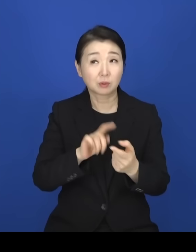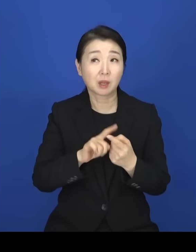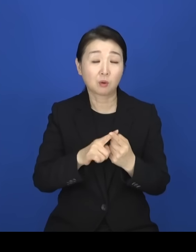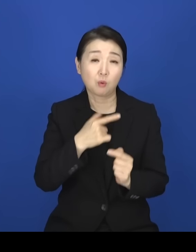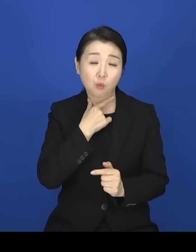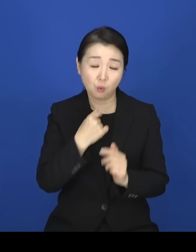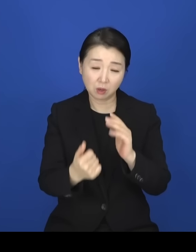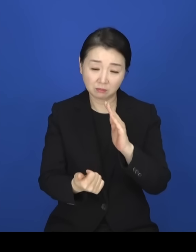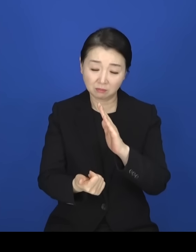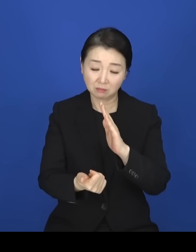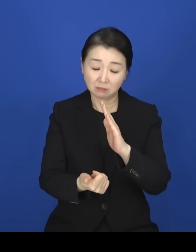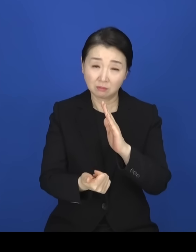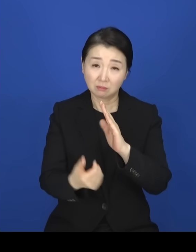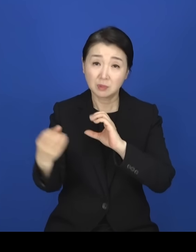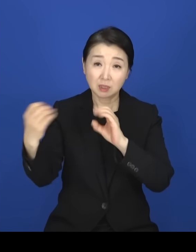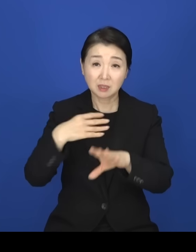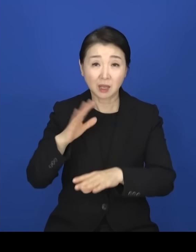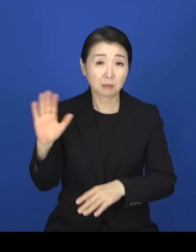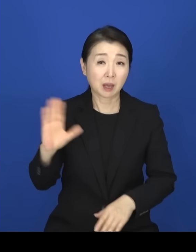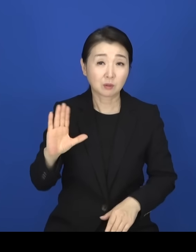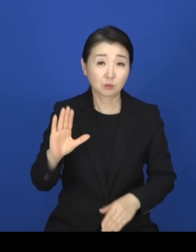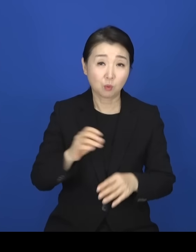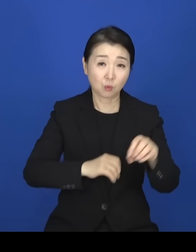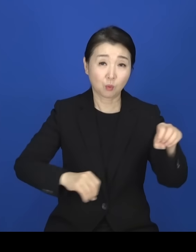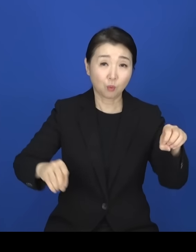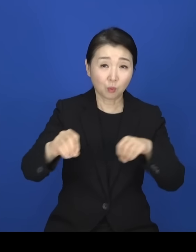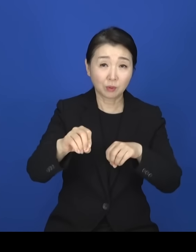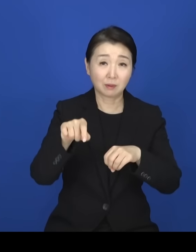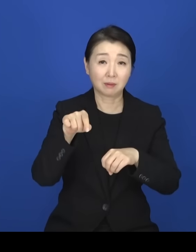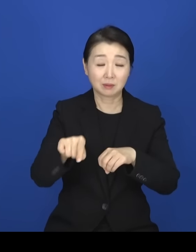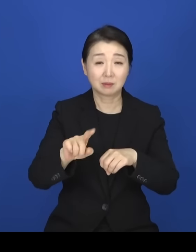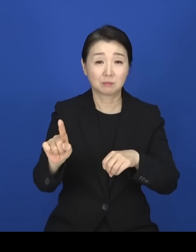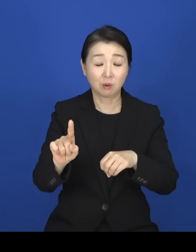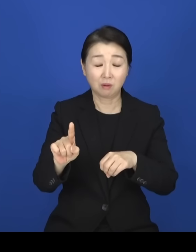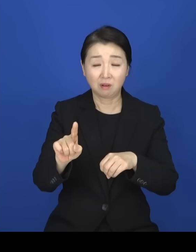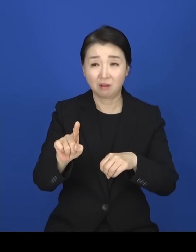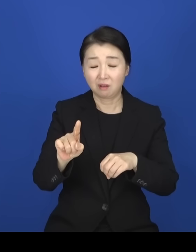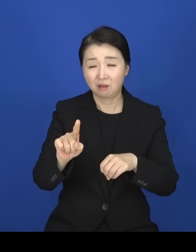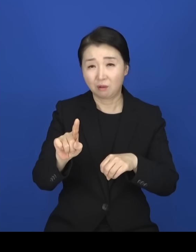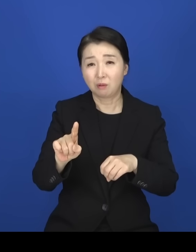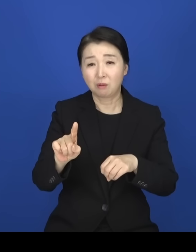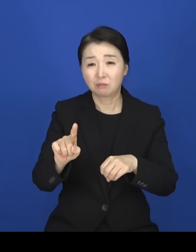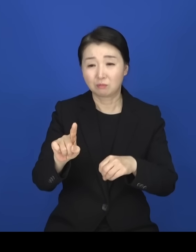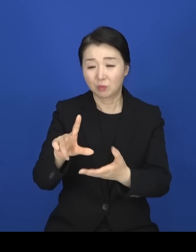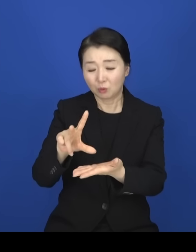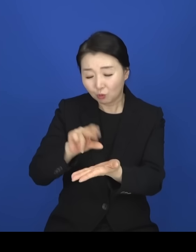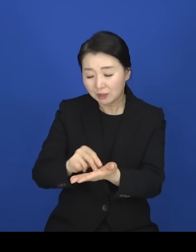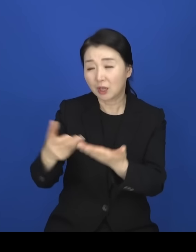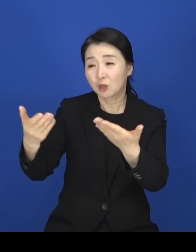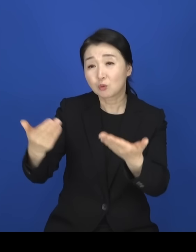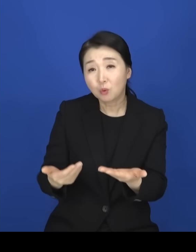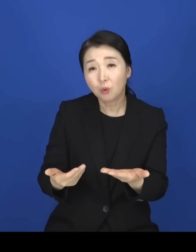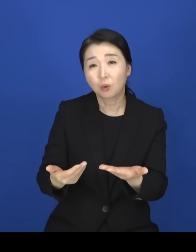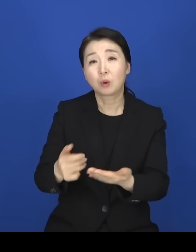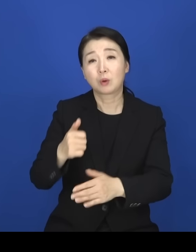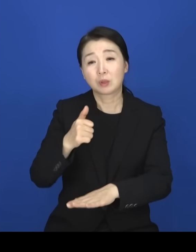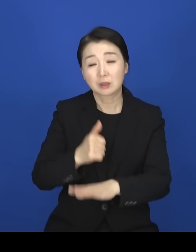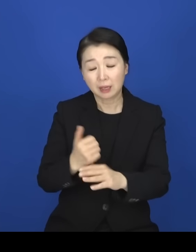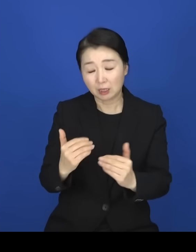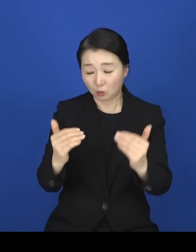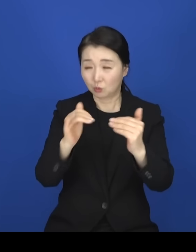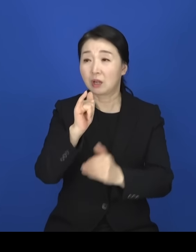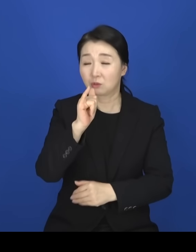소원을 들어주시는 게 아니라 오히려 그런 미션을 주셔서 제가 성장할 수